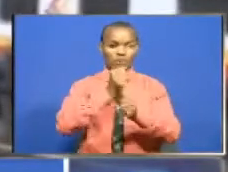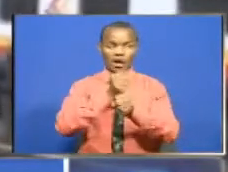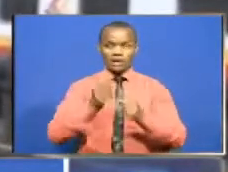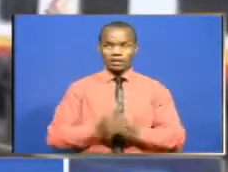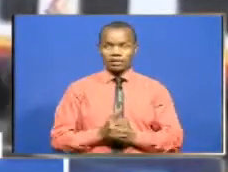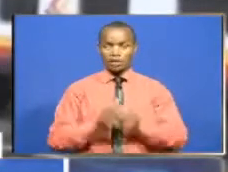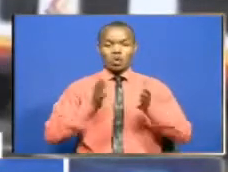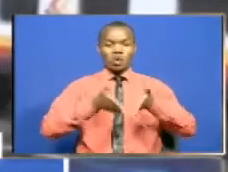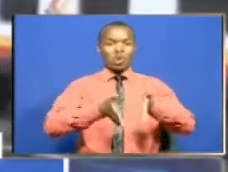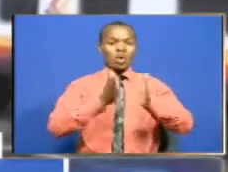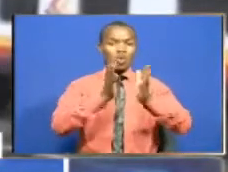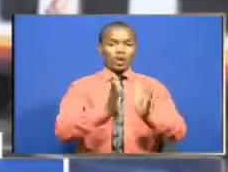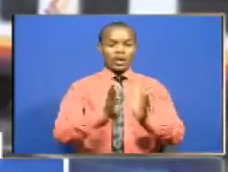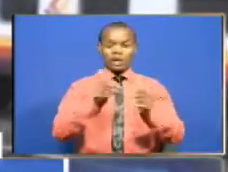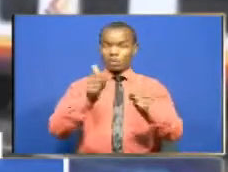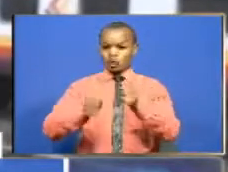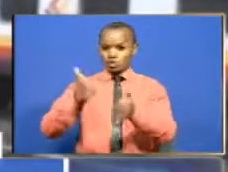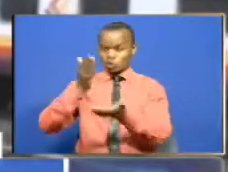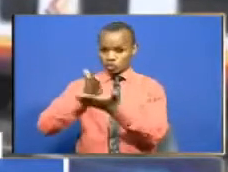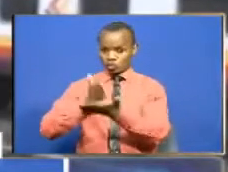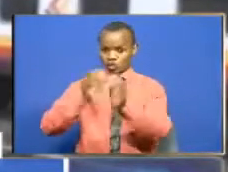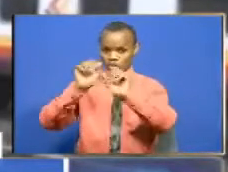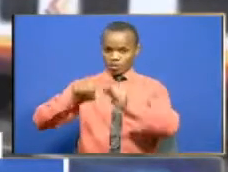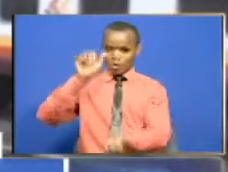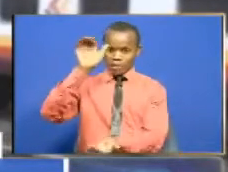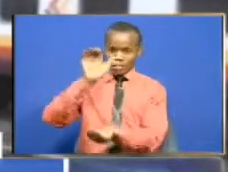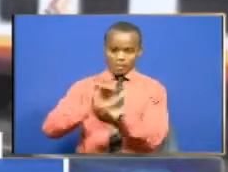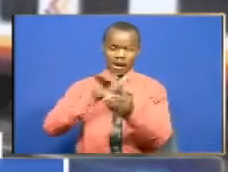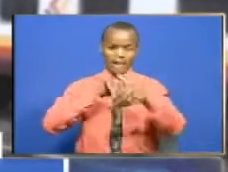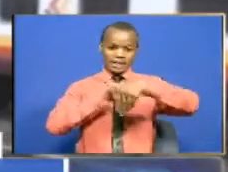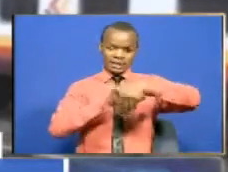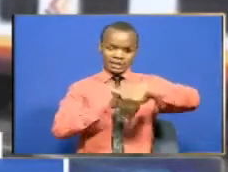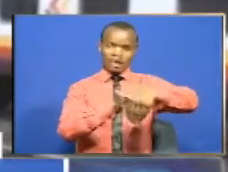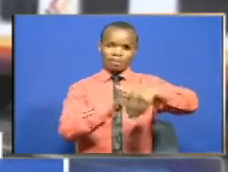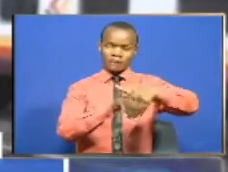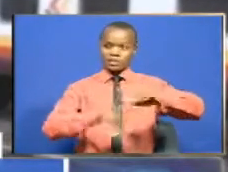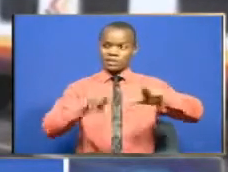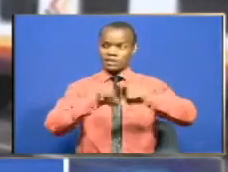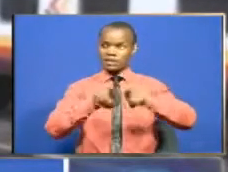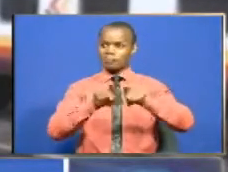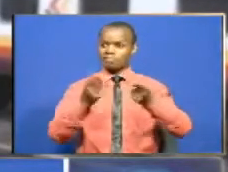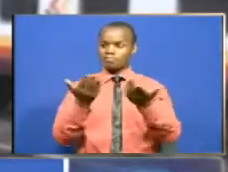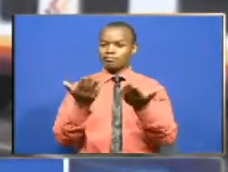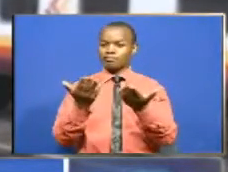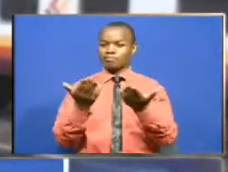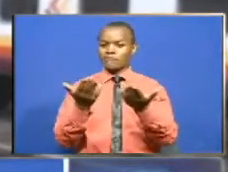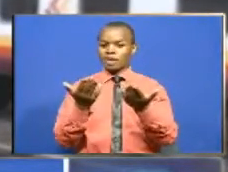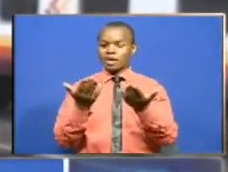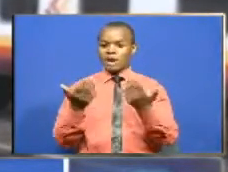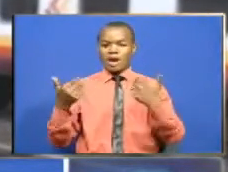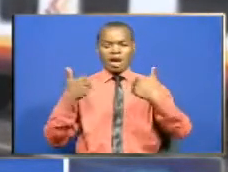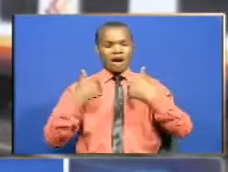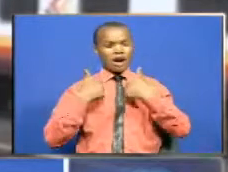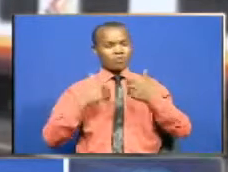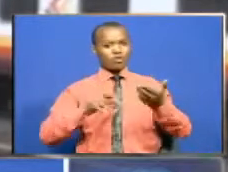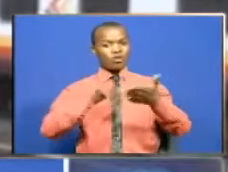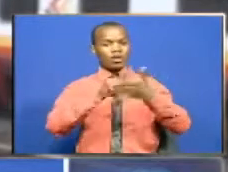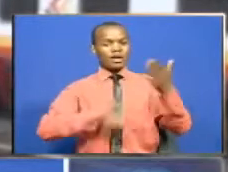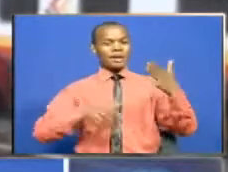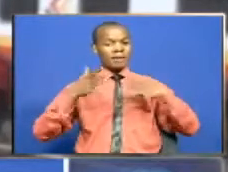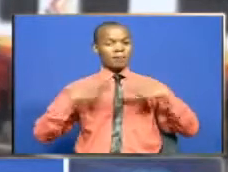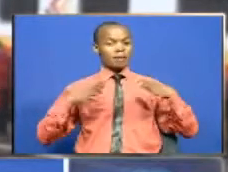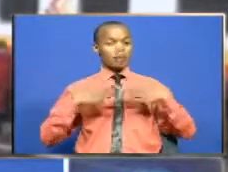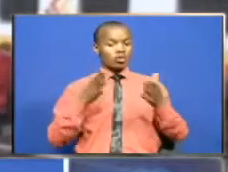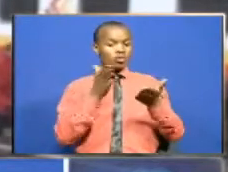will greatly reduce traffic jam. Remember right now there are some inconveniences people have